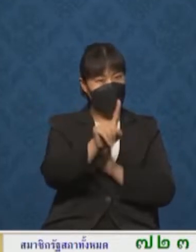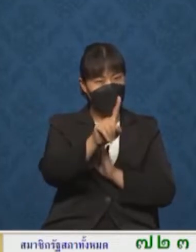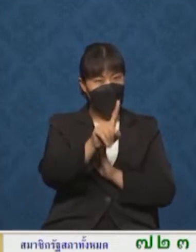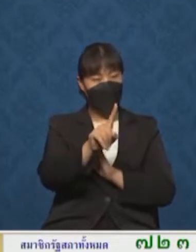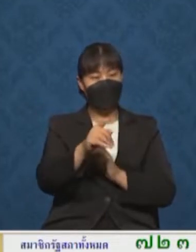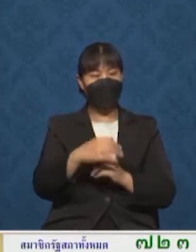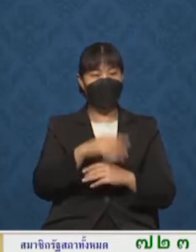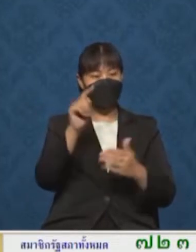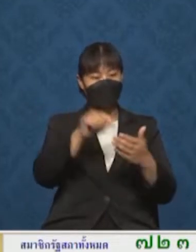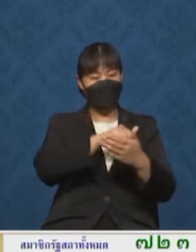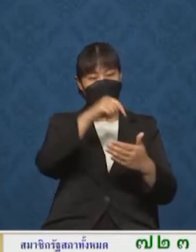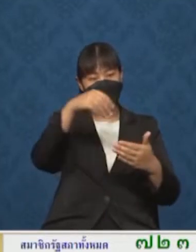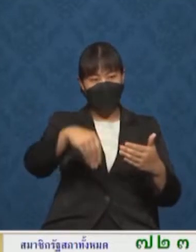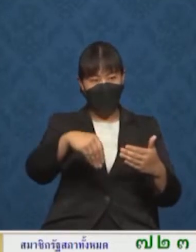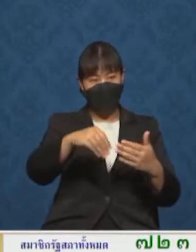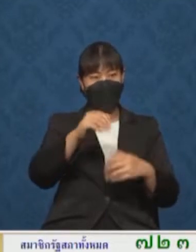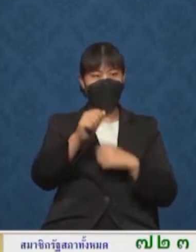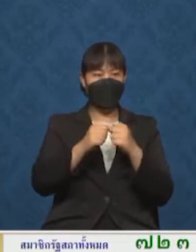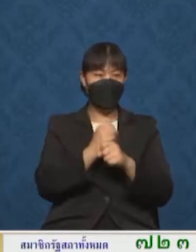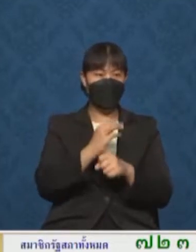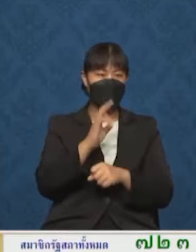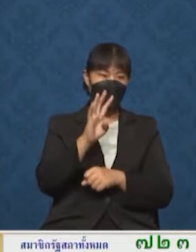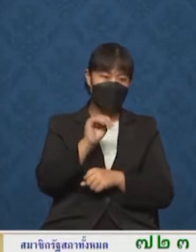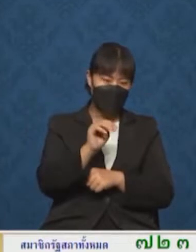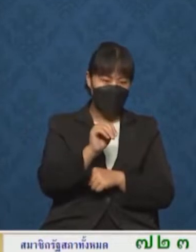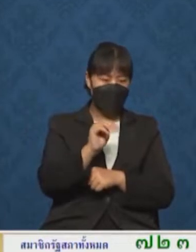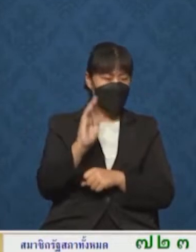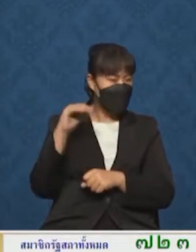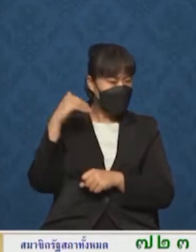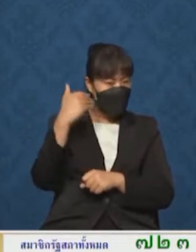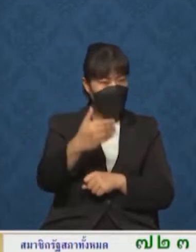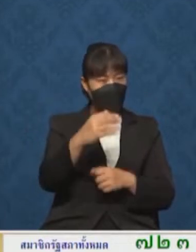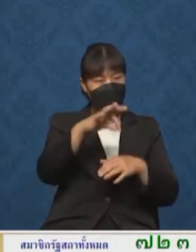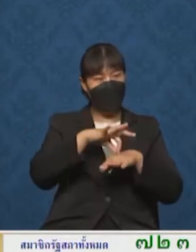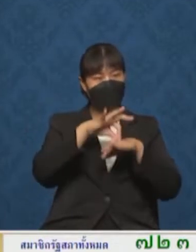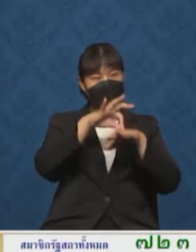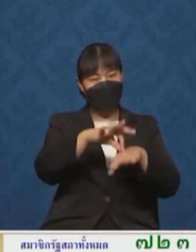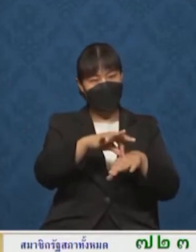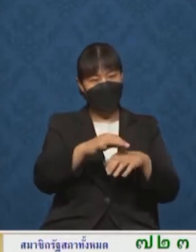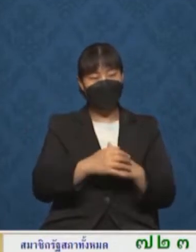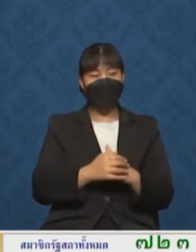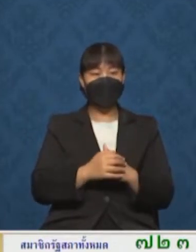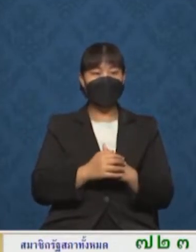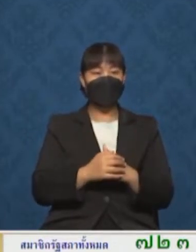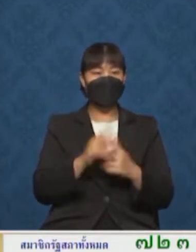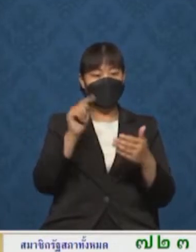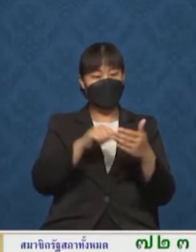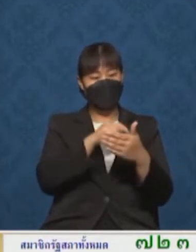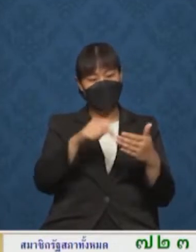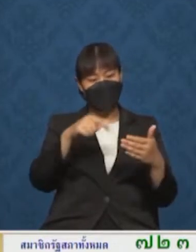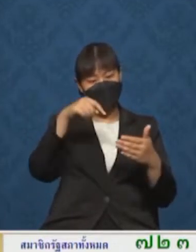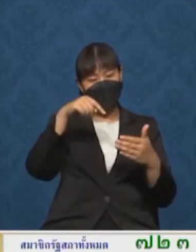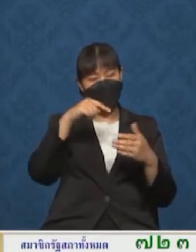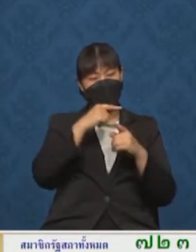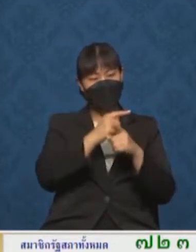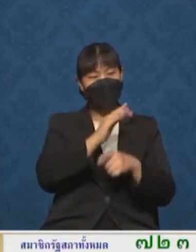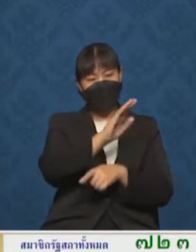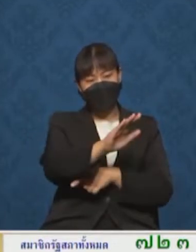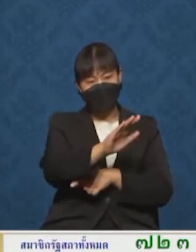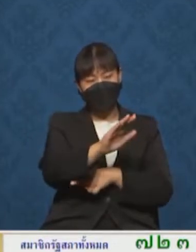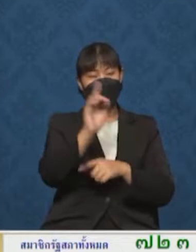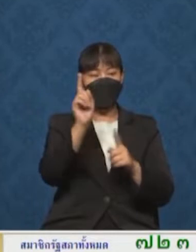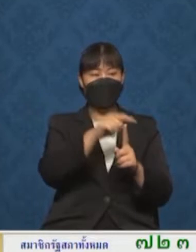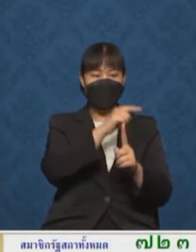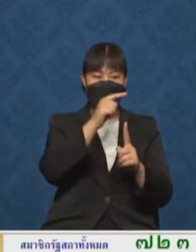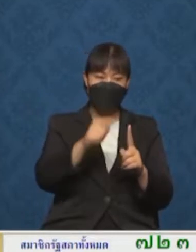จากนั้นปี 60 ก็แต่งตั้งเราไม่เคยมีการแต่งตั้งแบของอังคตซึ่มีประวติศาทยของขุนนางต่ๆตัว